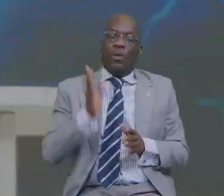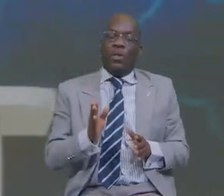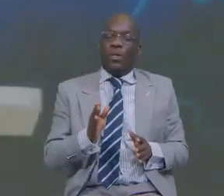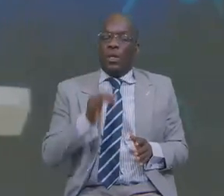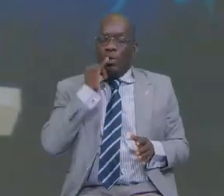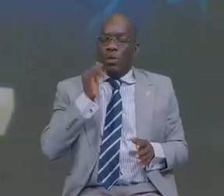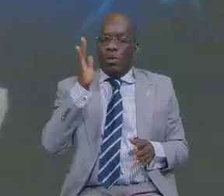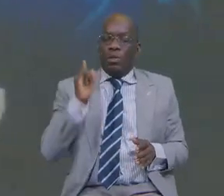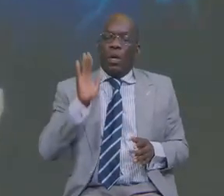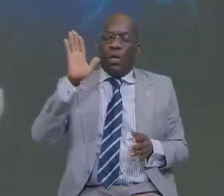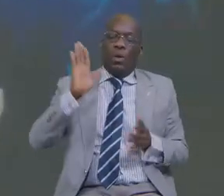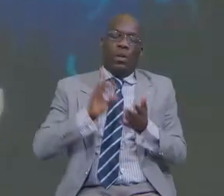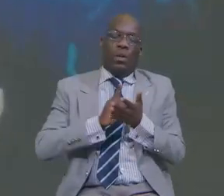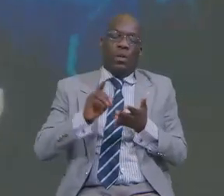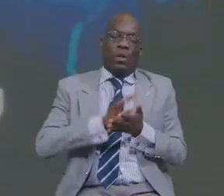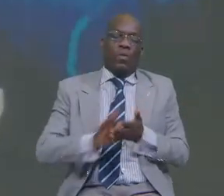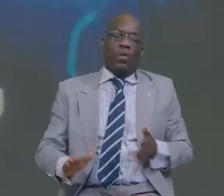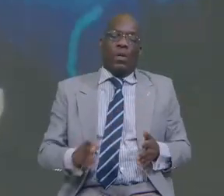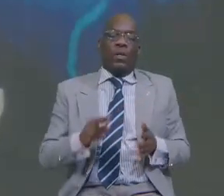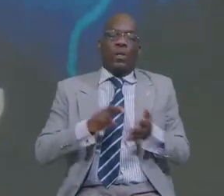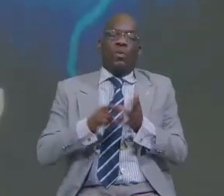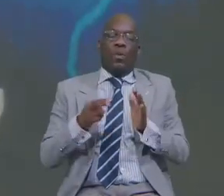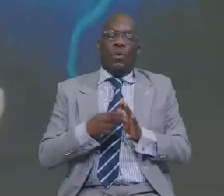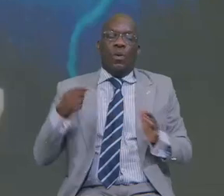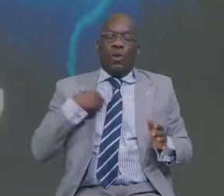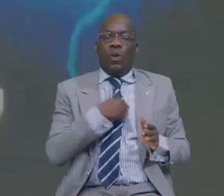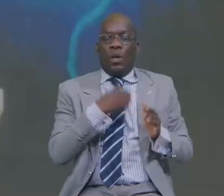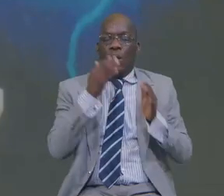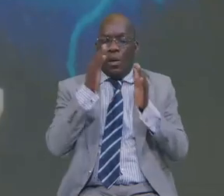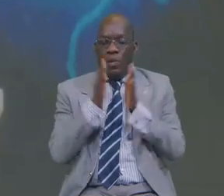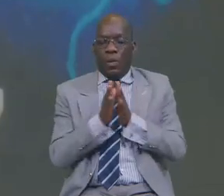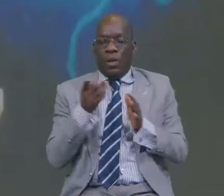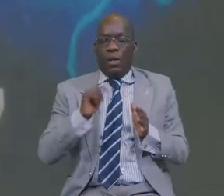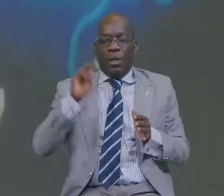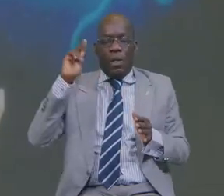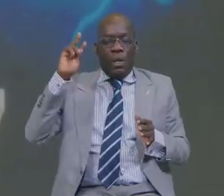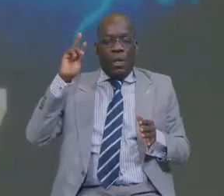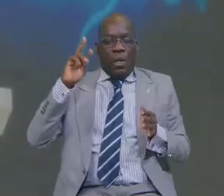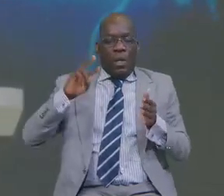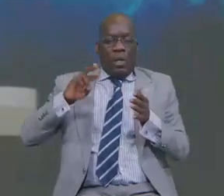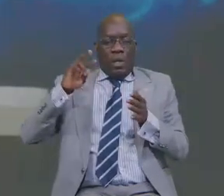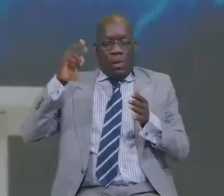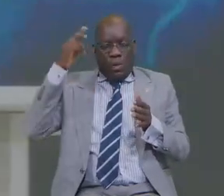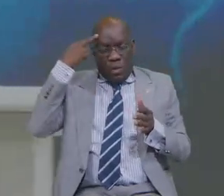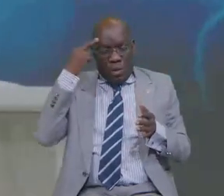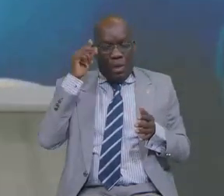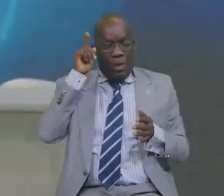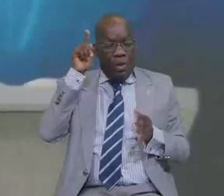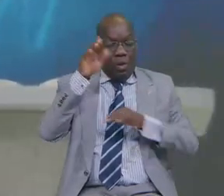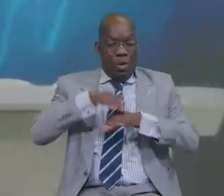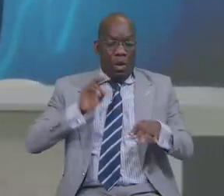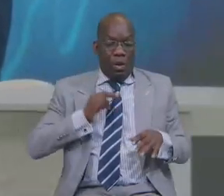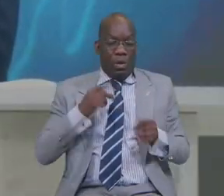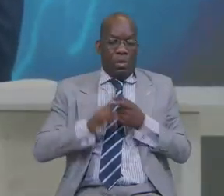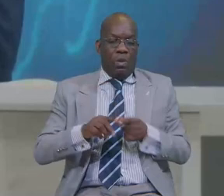par ton objectif divin. Et nous prions la raison pour laquelle tu nous as appelés dans le ministère, et la raison